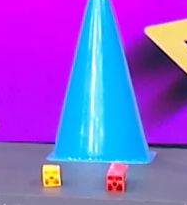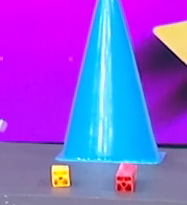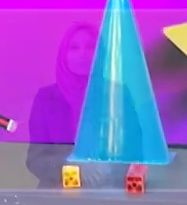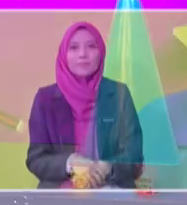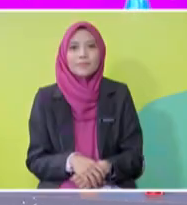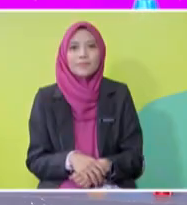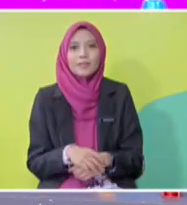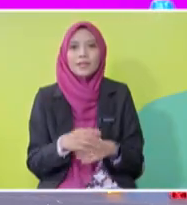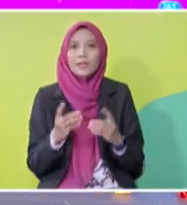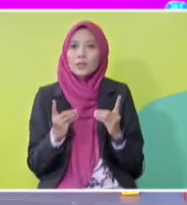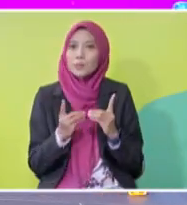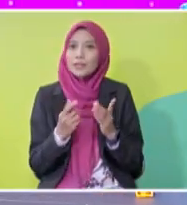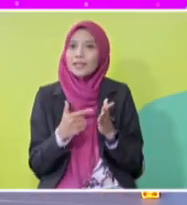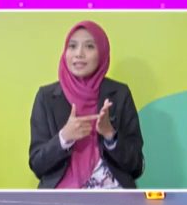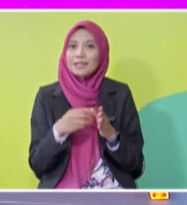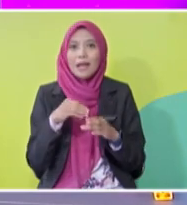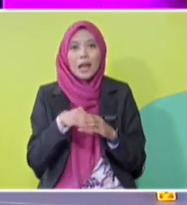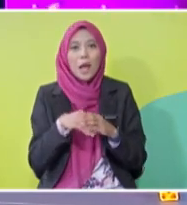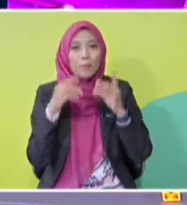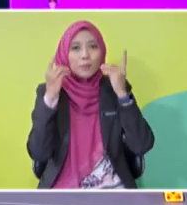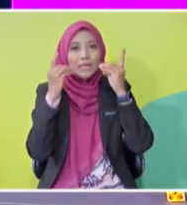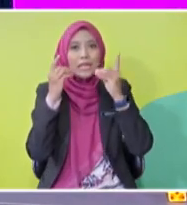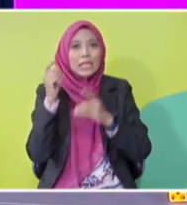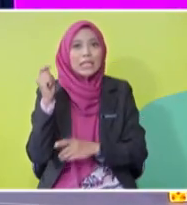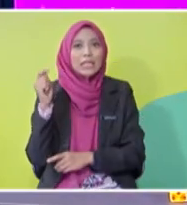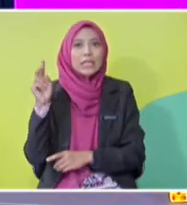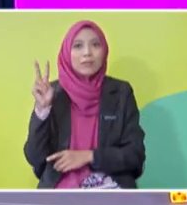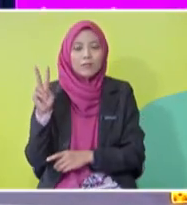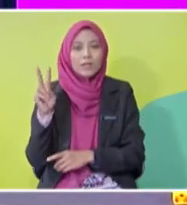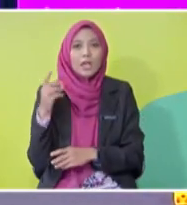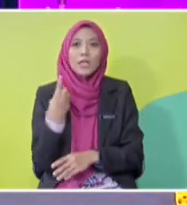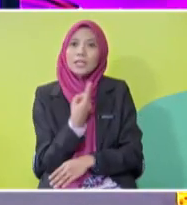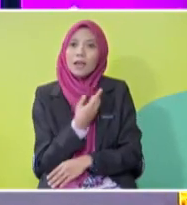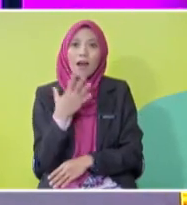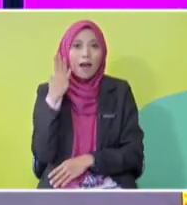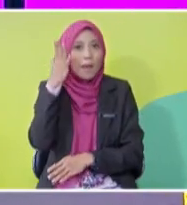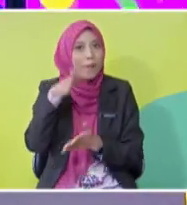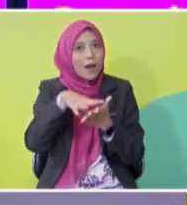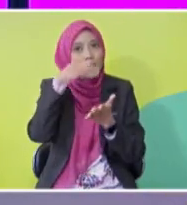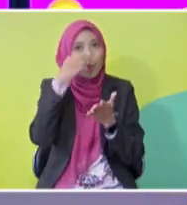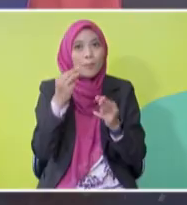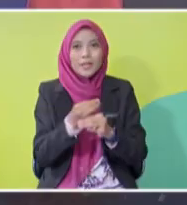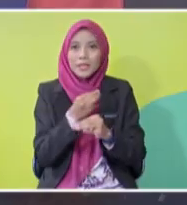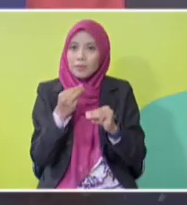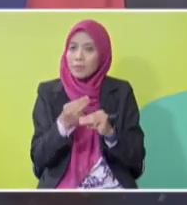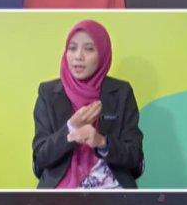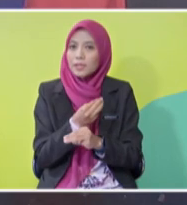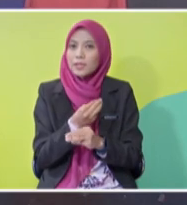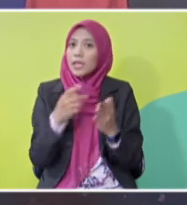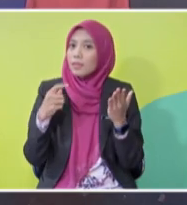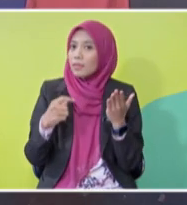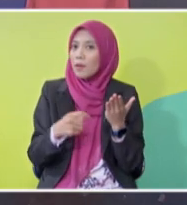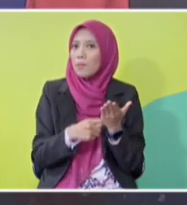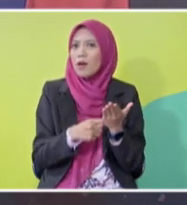Masih bersama kami tentunya dalam Didik TVM kita akan belajar mengenai matematikawan yaitu tambah